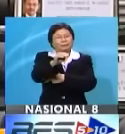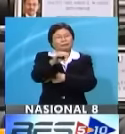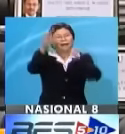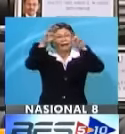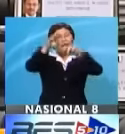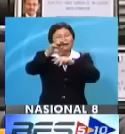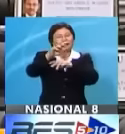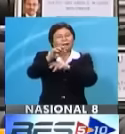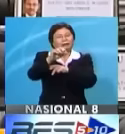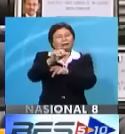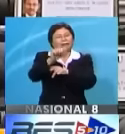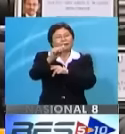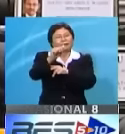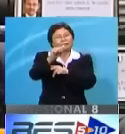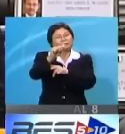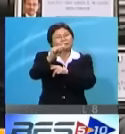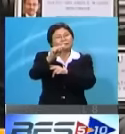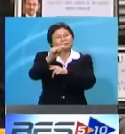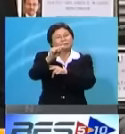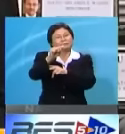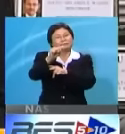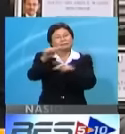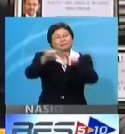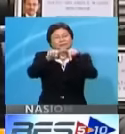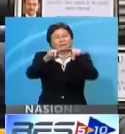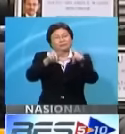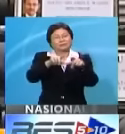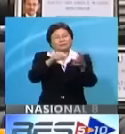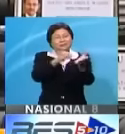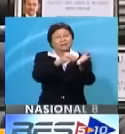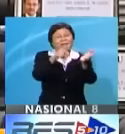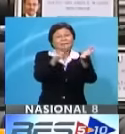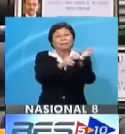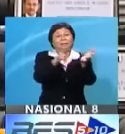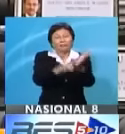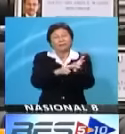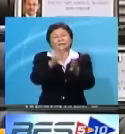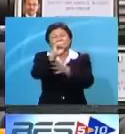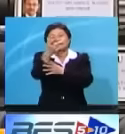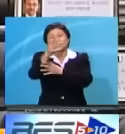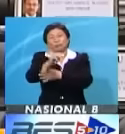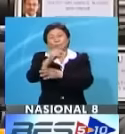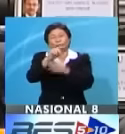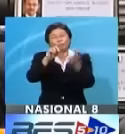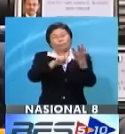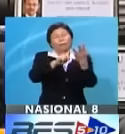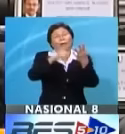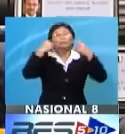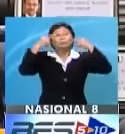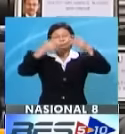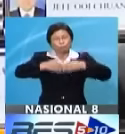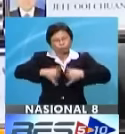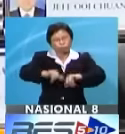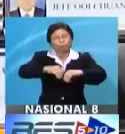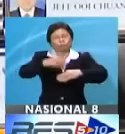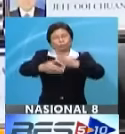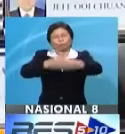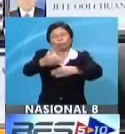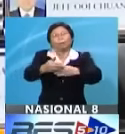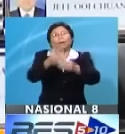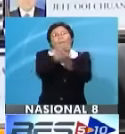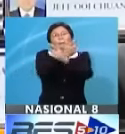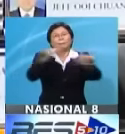ASEAN Self-Certification Scheme. Yang keempat ialah untuk terus mencapai kemajuan bagi liberasi